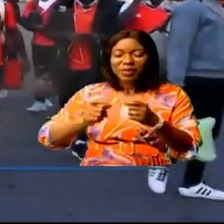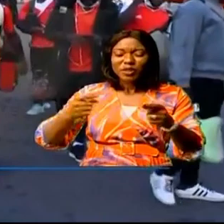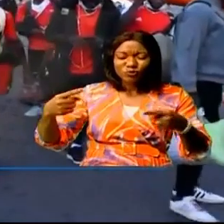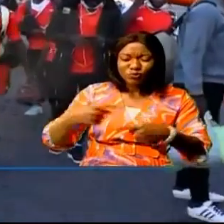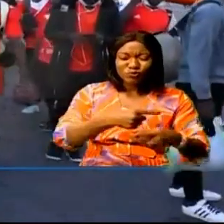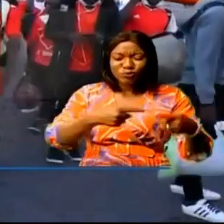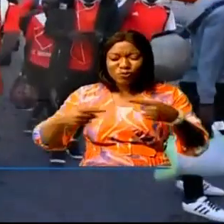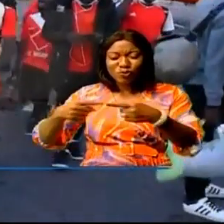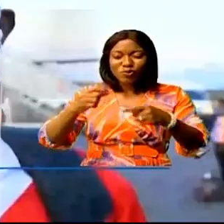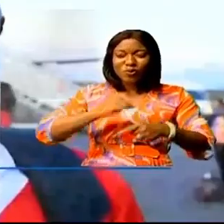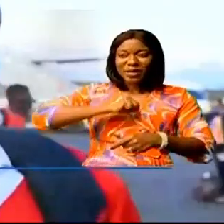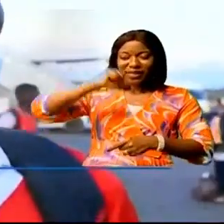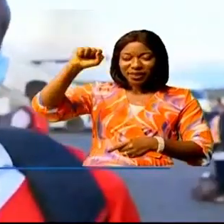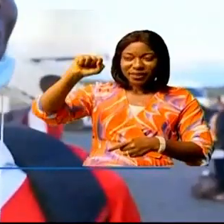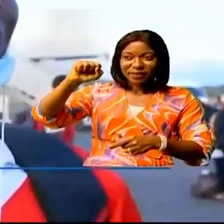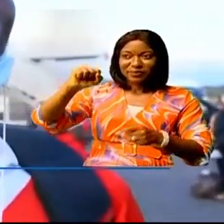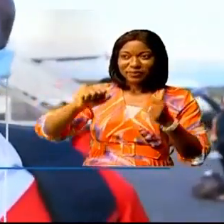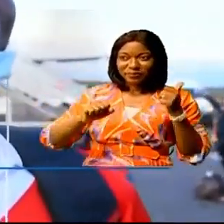championnat provincial du Katanga.